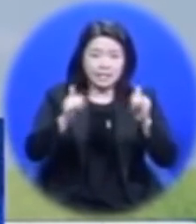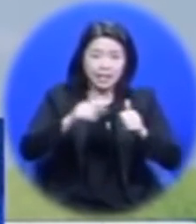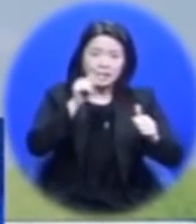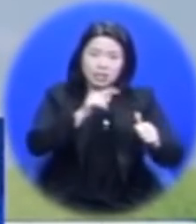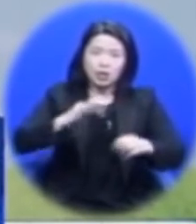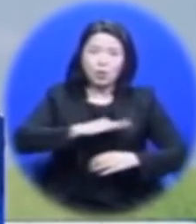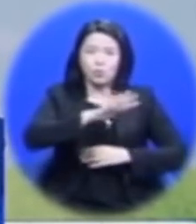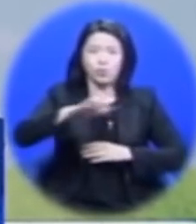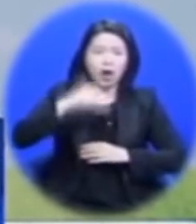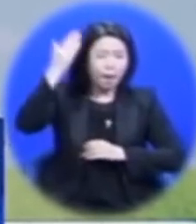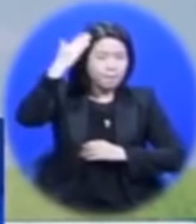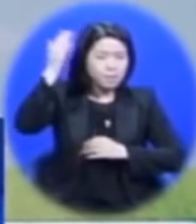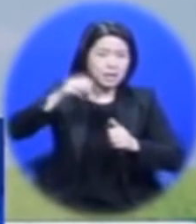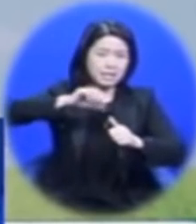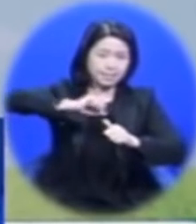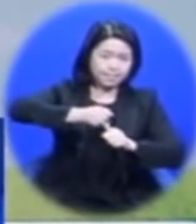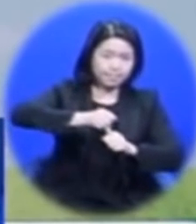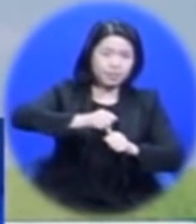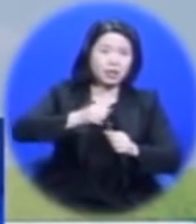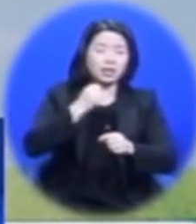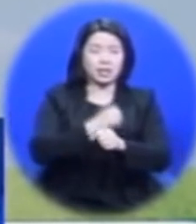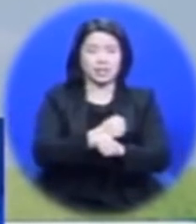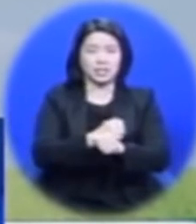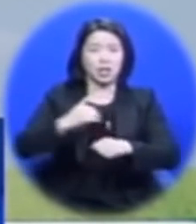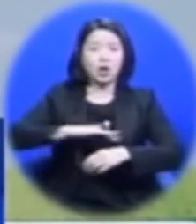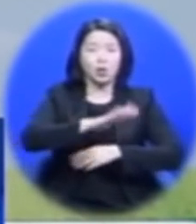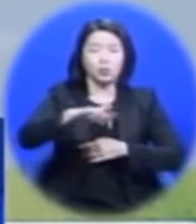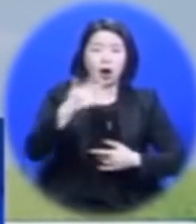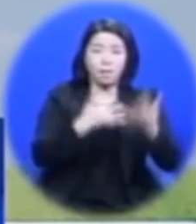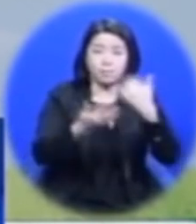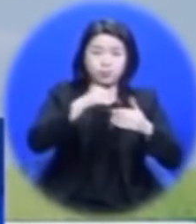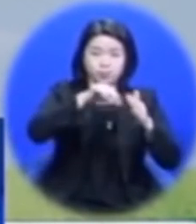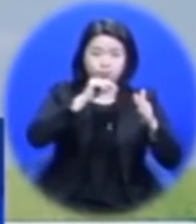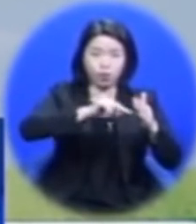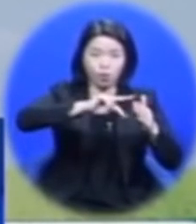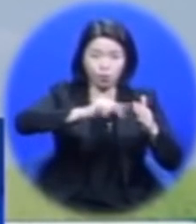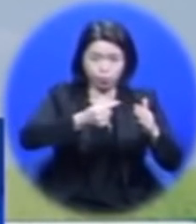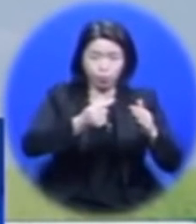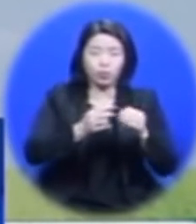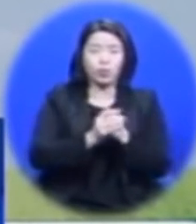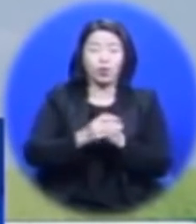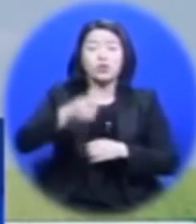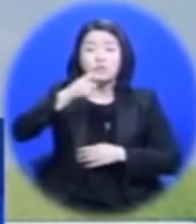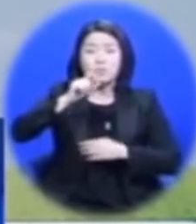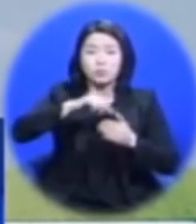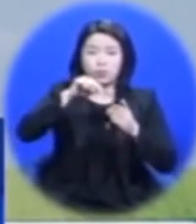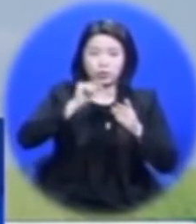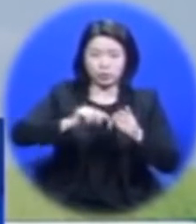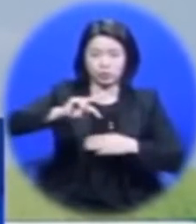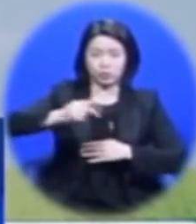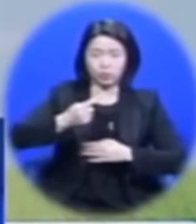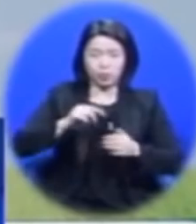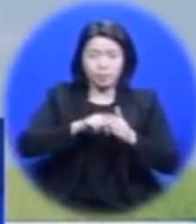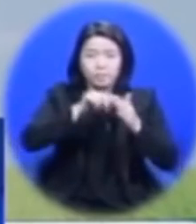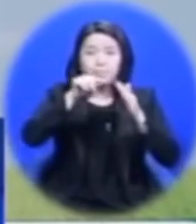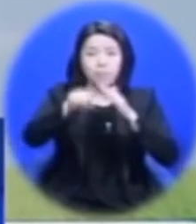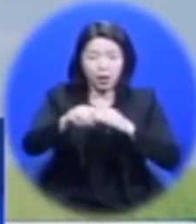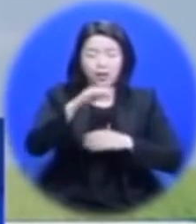시켜서 우리의 머리를 짓밟게 하시니 우리가 불 속으로도 물 속으로도